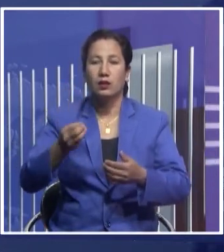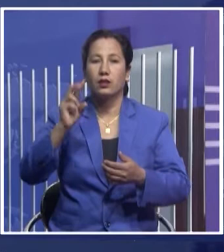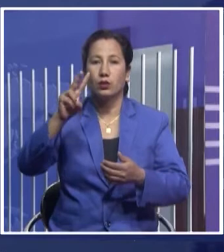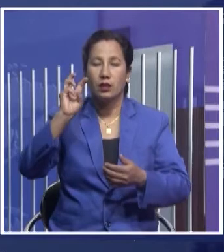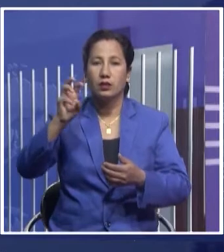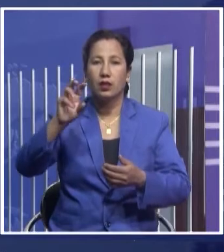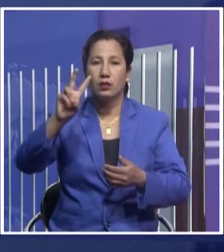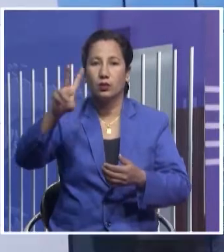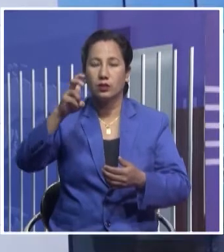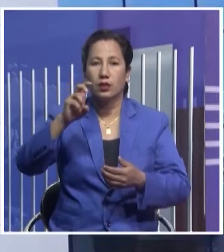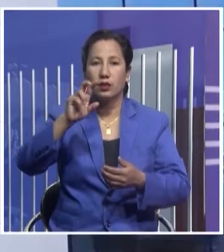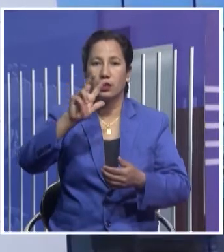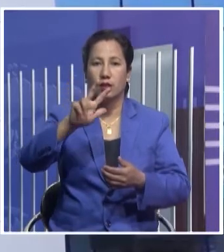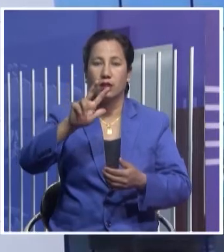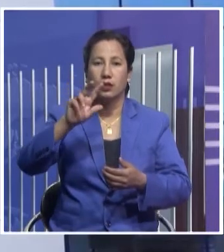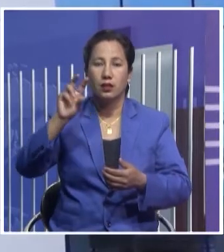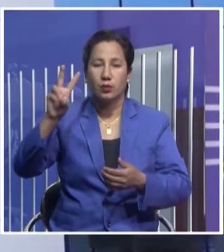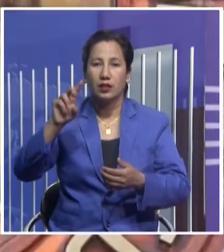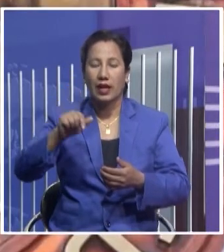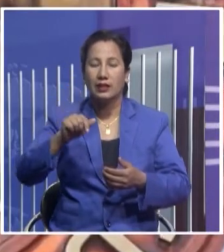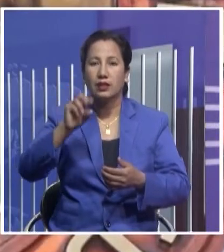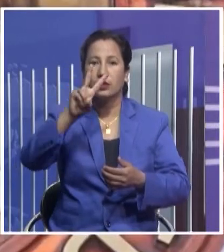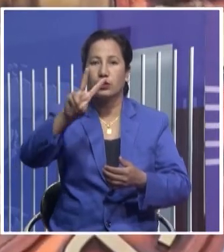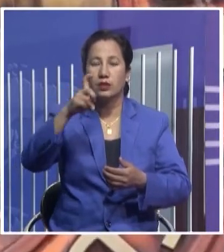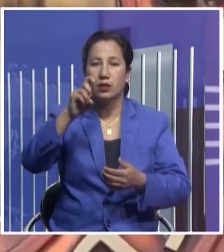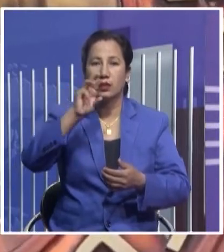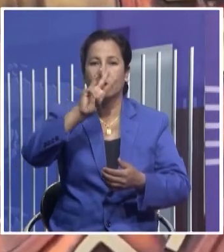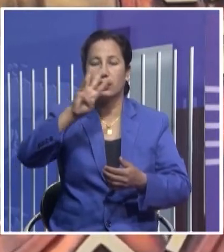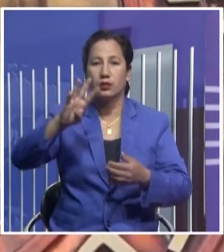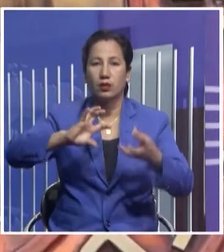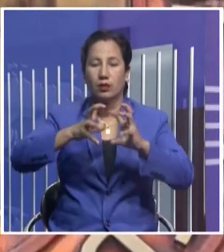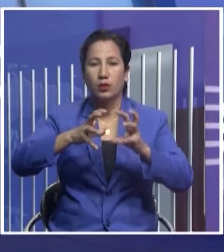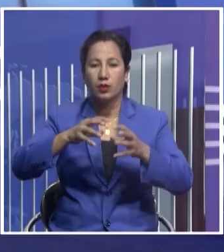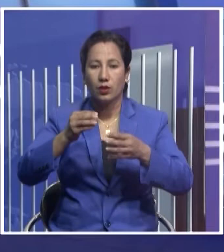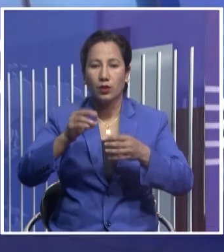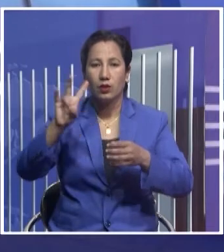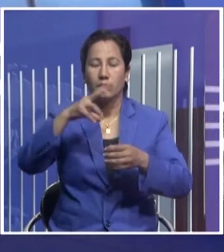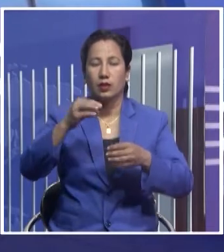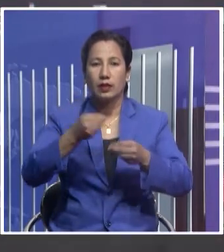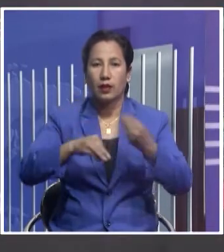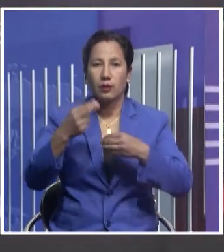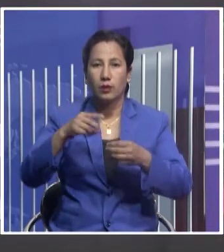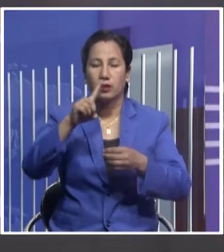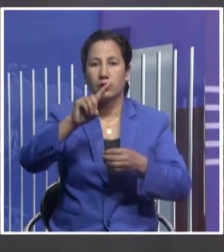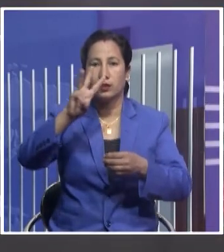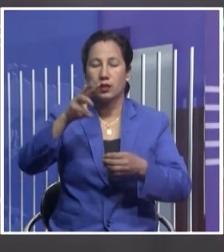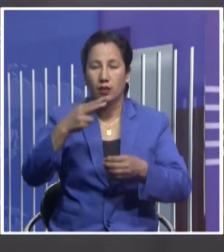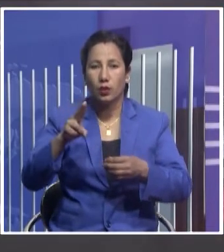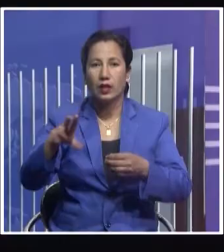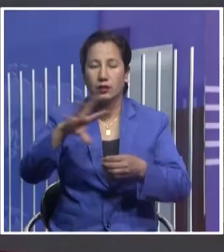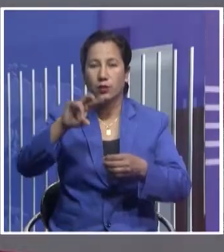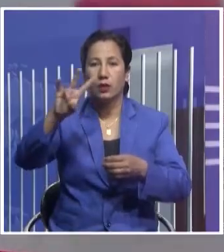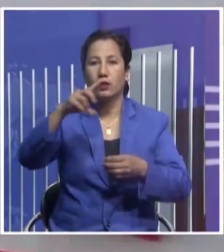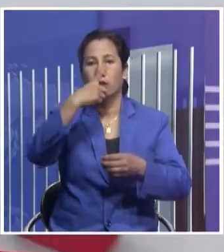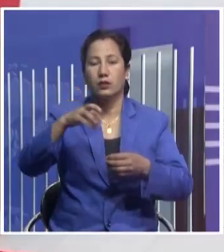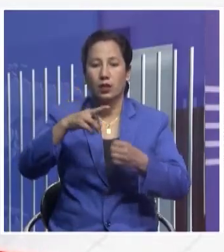2,282 बिन्दुमा झरेको छ। आज 233 कम्पनीको सेयर कारोबार भएकोमा 13 बाहेक सबैको सेयर ओह्रालो लागेको